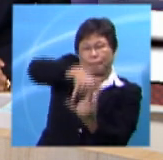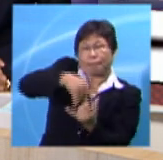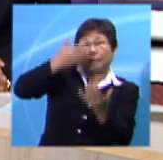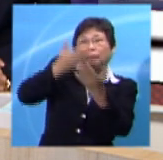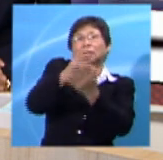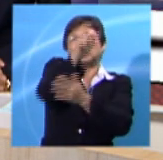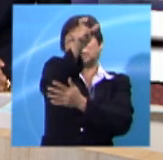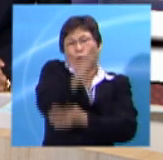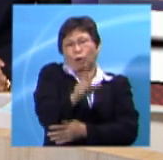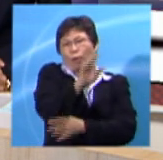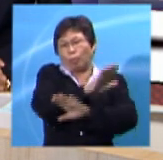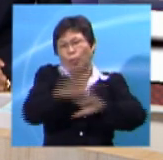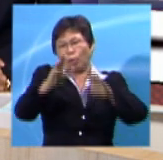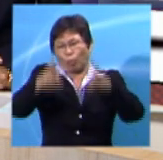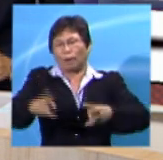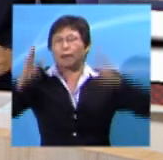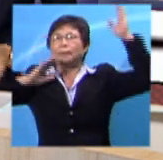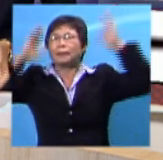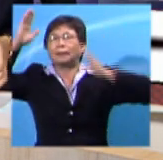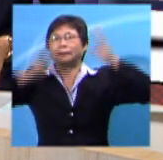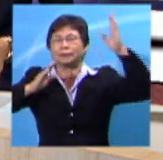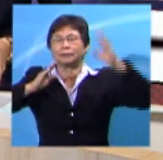seorang bukan warganegara